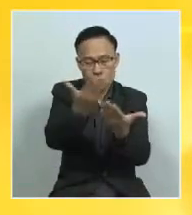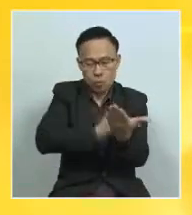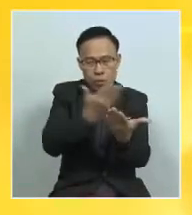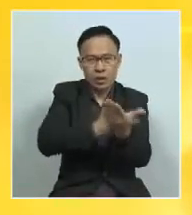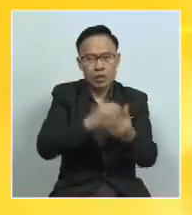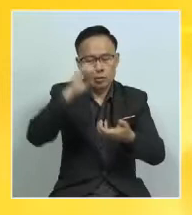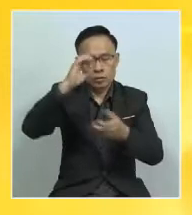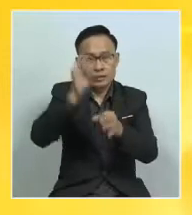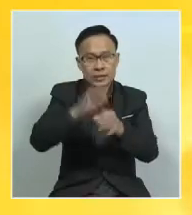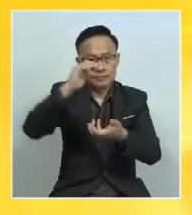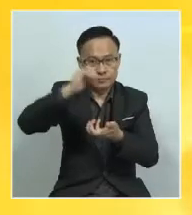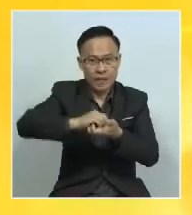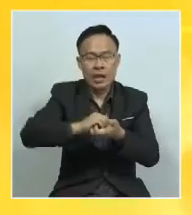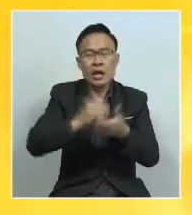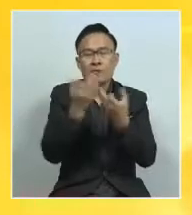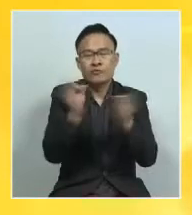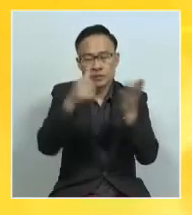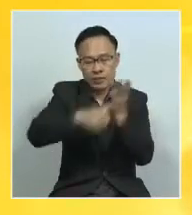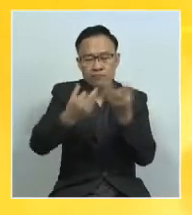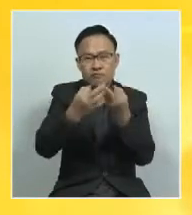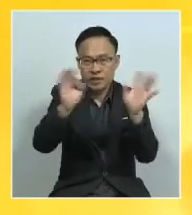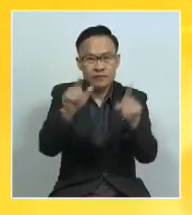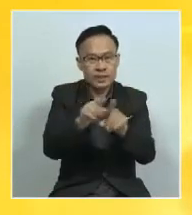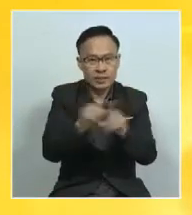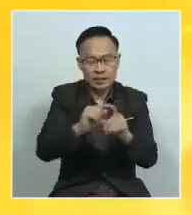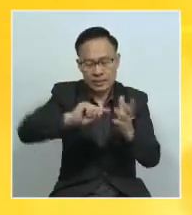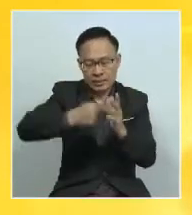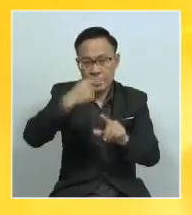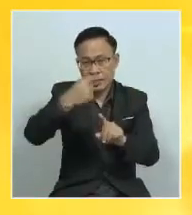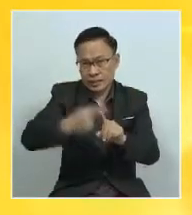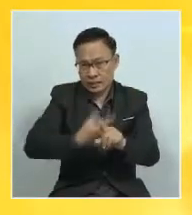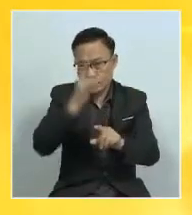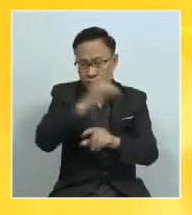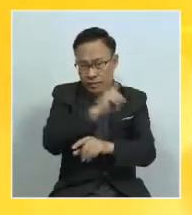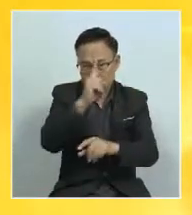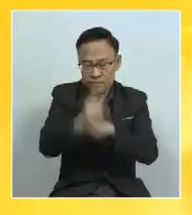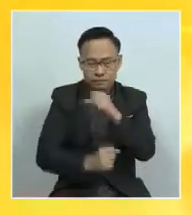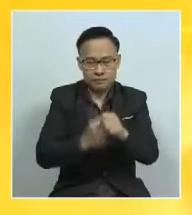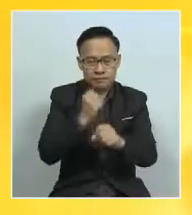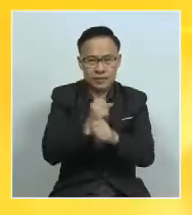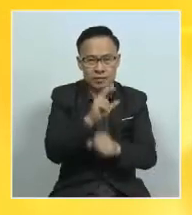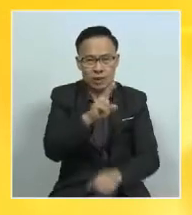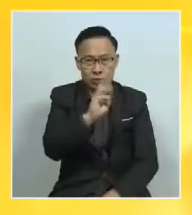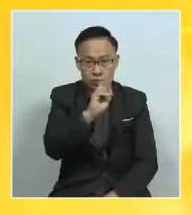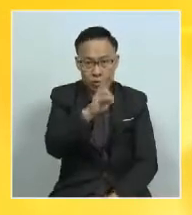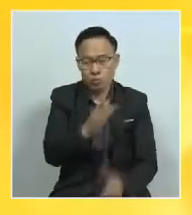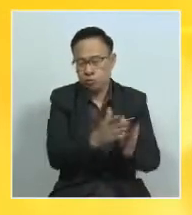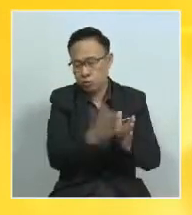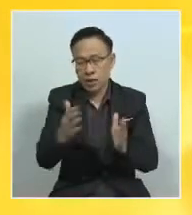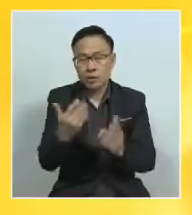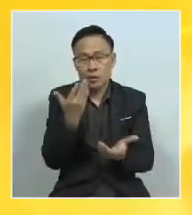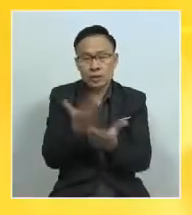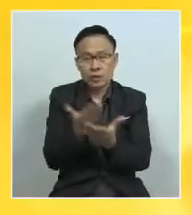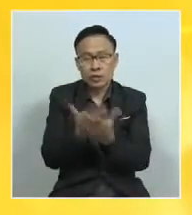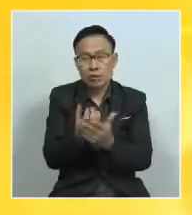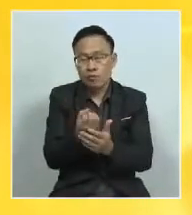รางวัลสลากออมทรัพย์ของทอส.ตั้งแต่1สิงหาคมปี62เป็นต้นไปส่วนดอกเบี้ยเงินฝากออมทรัพย์ของทอส.เนี่ยก็จะได้